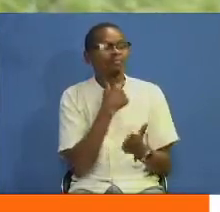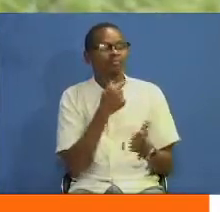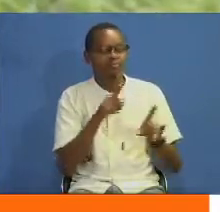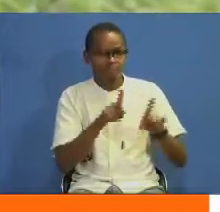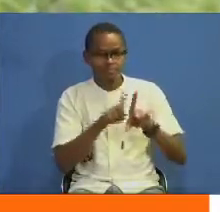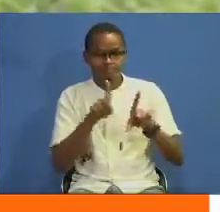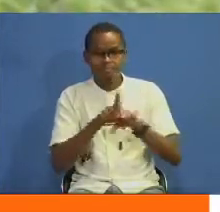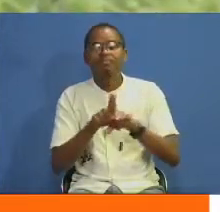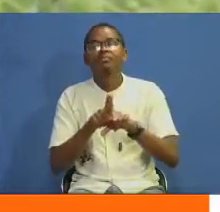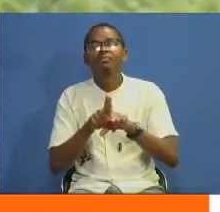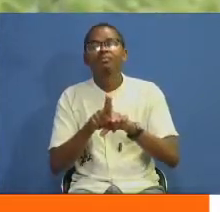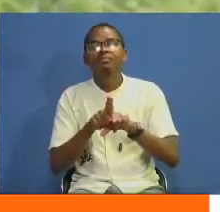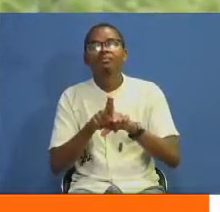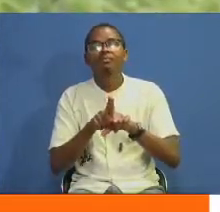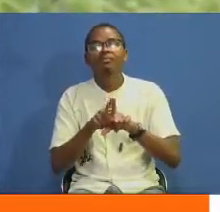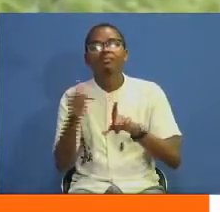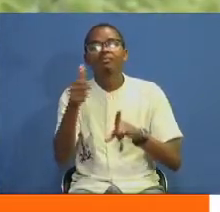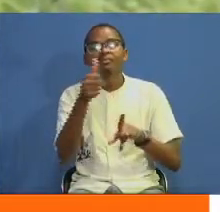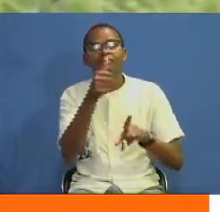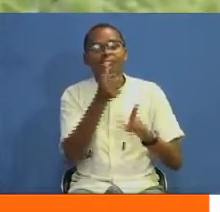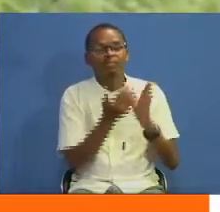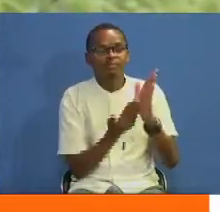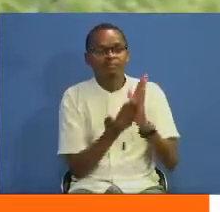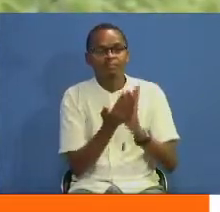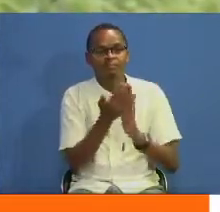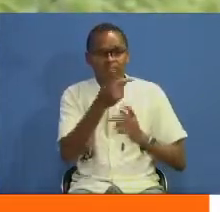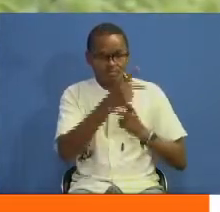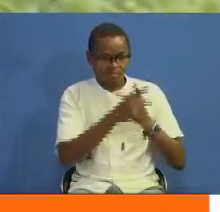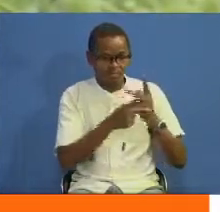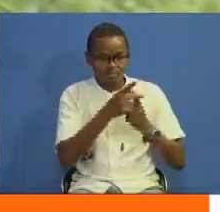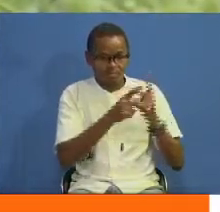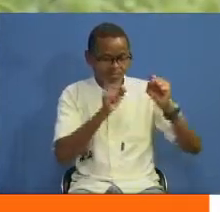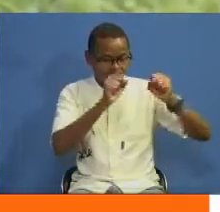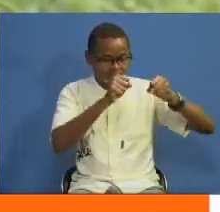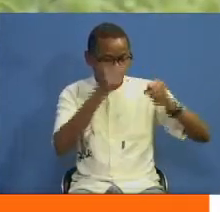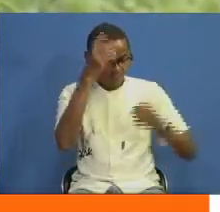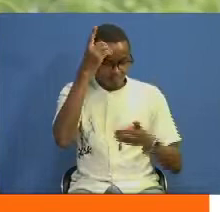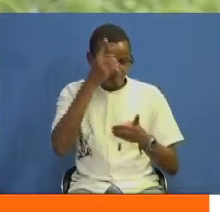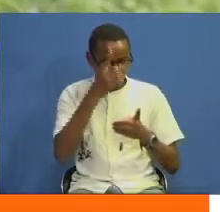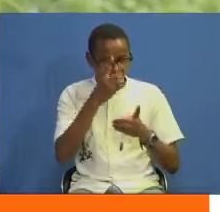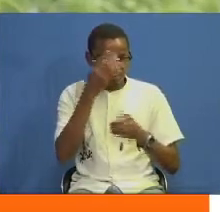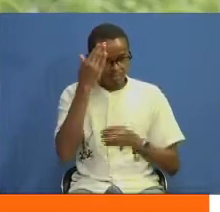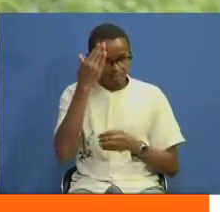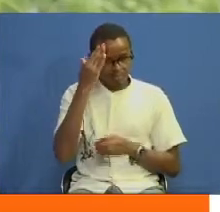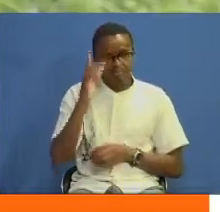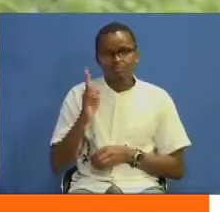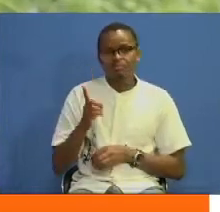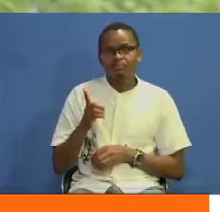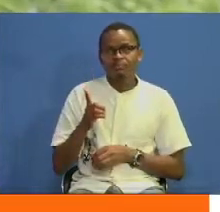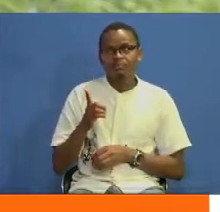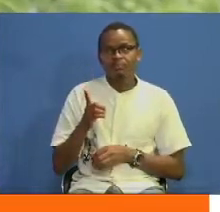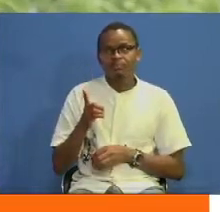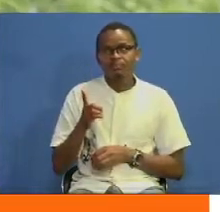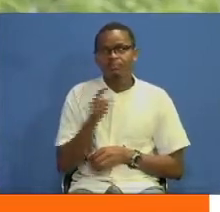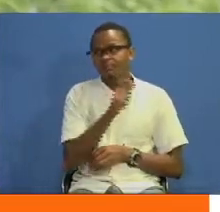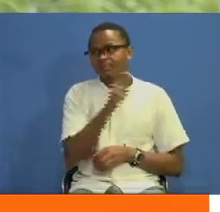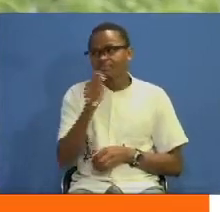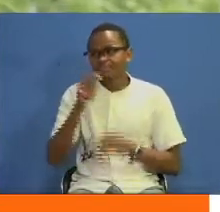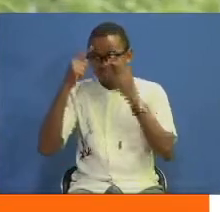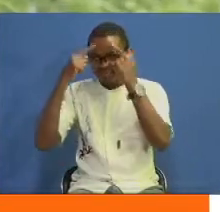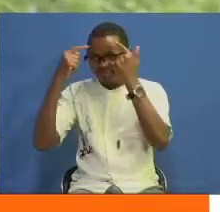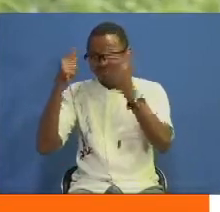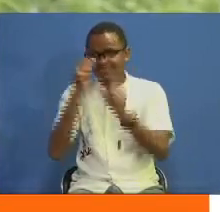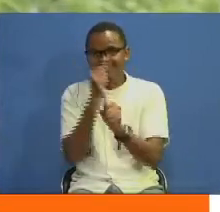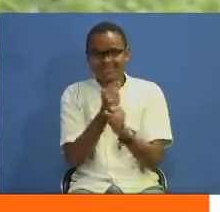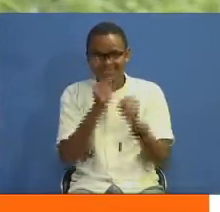markup. How the any development partner can decide to identify very successful or